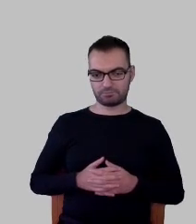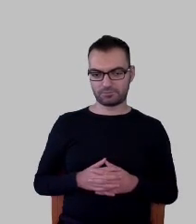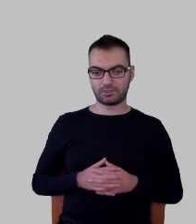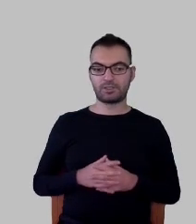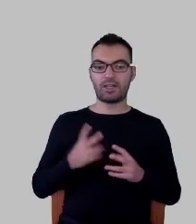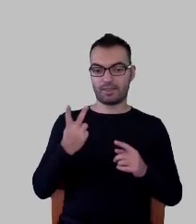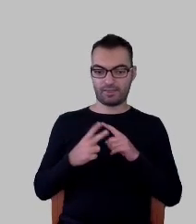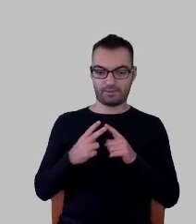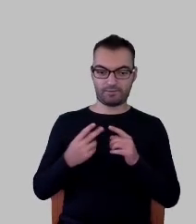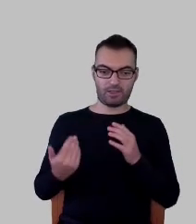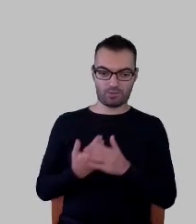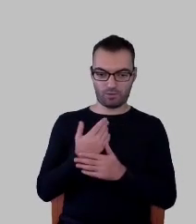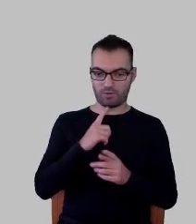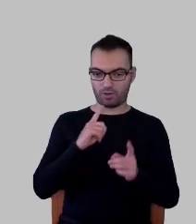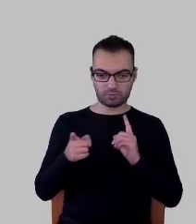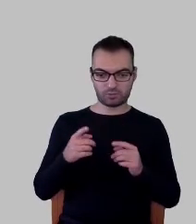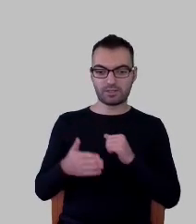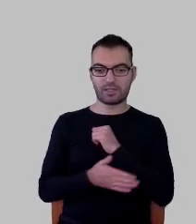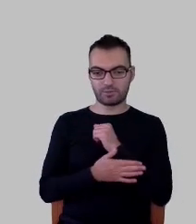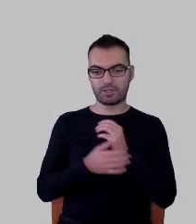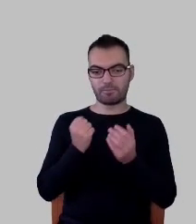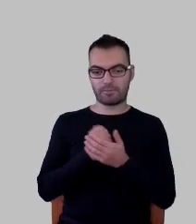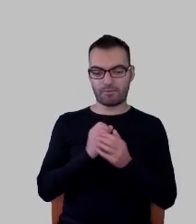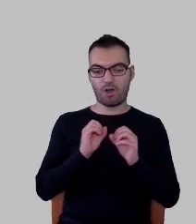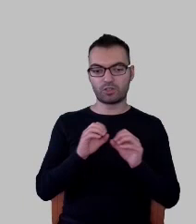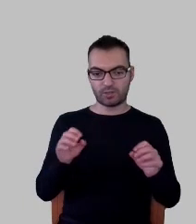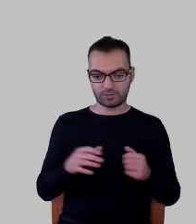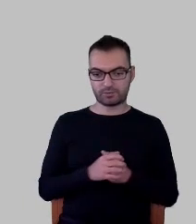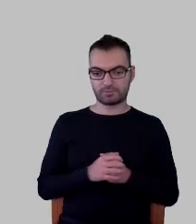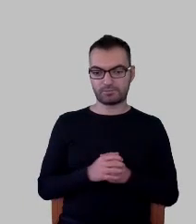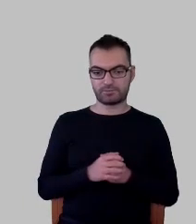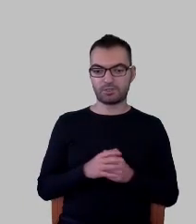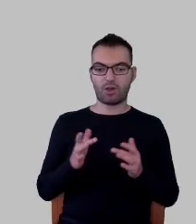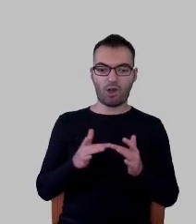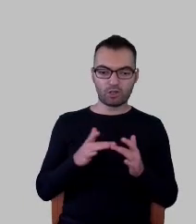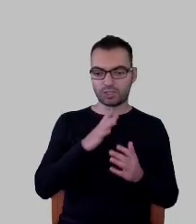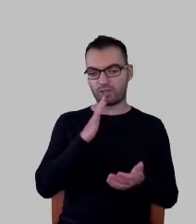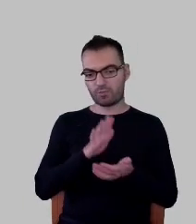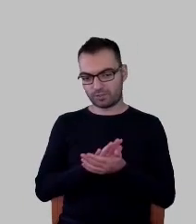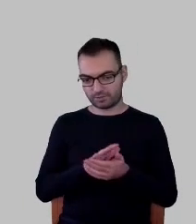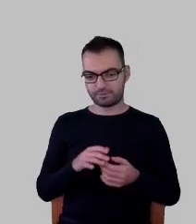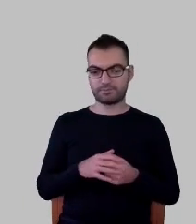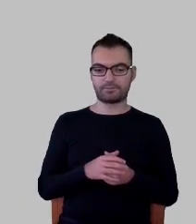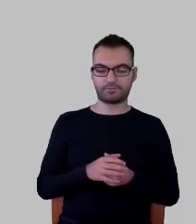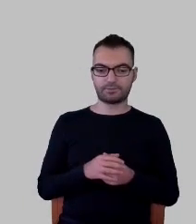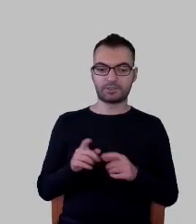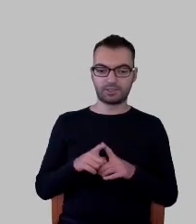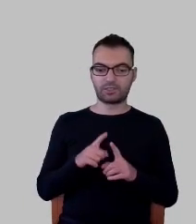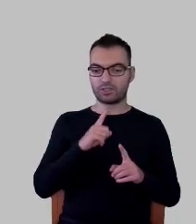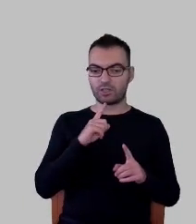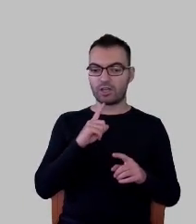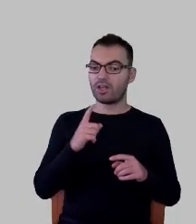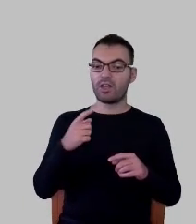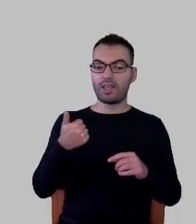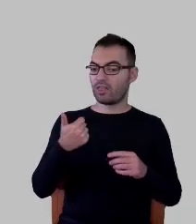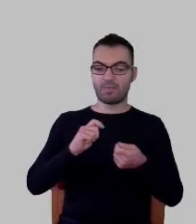nowe rozporządzenia wydane na podstawie prawa oświatowego o wczesnym wspomaganiu, wydawaniu orzeczeń i opinii i rozporządzenie, które nie uległo